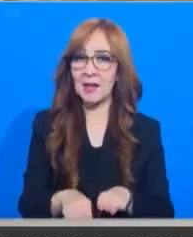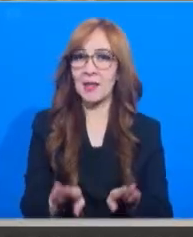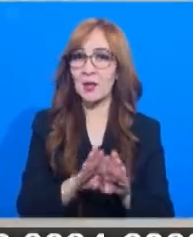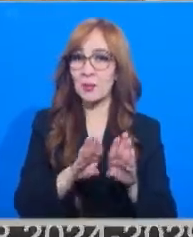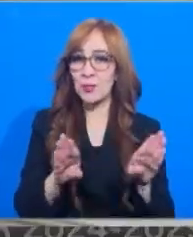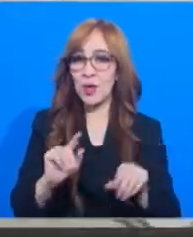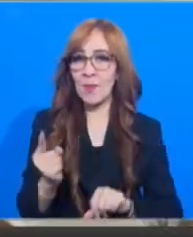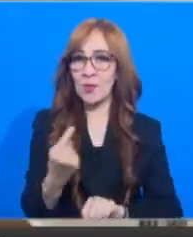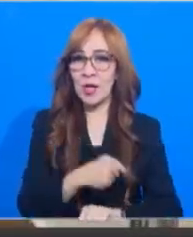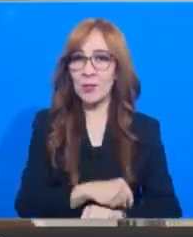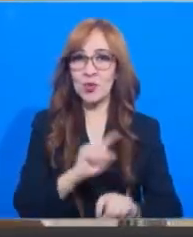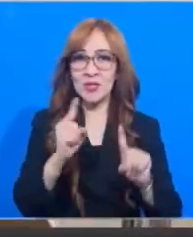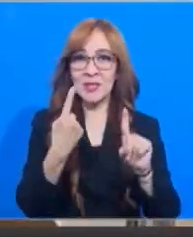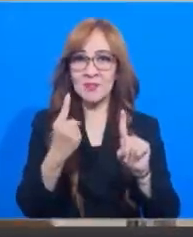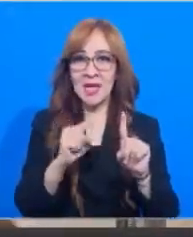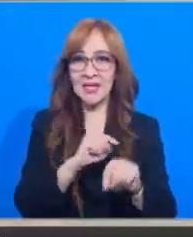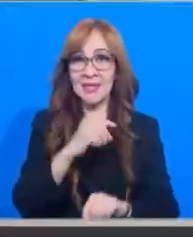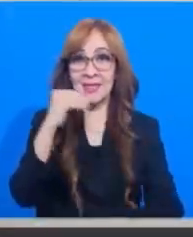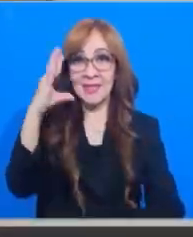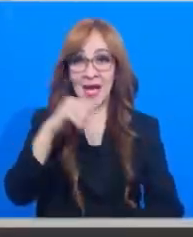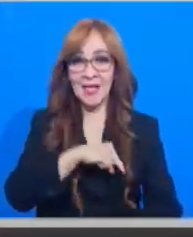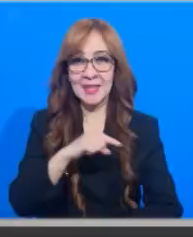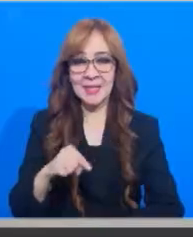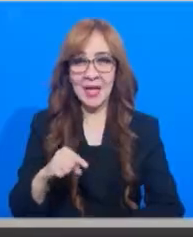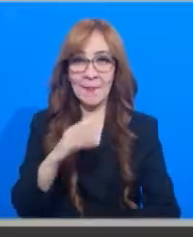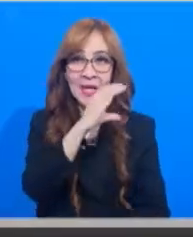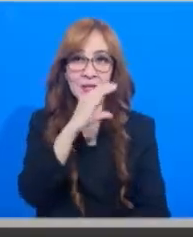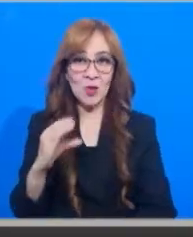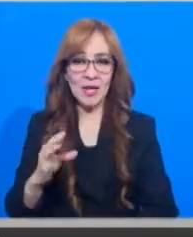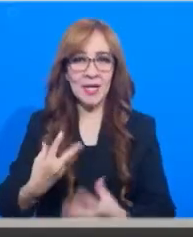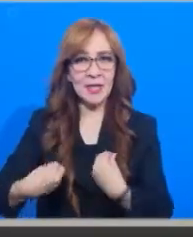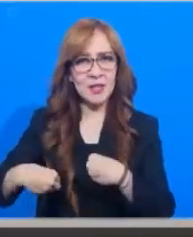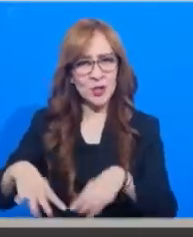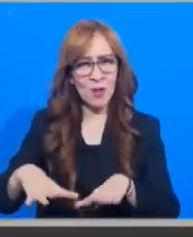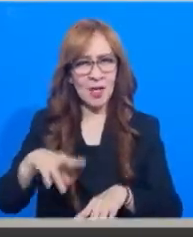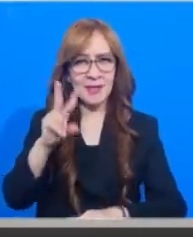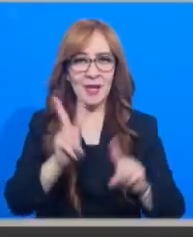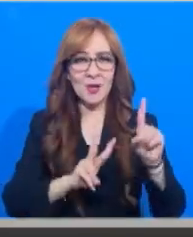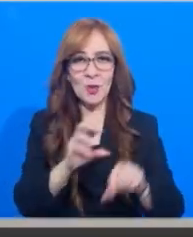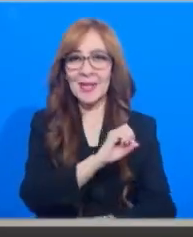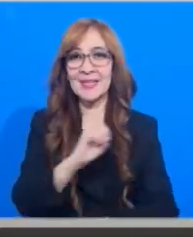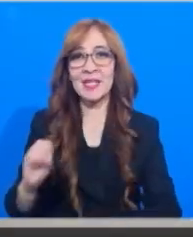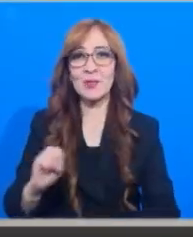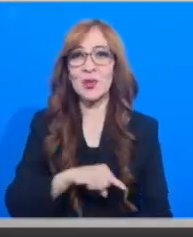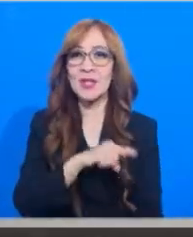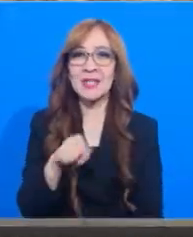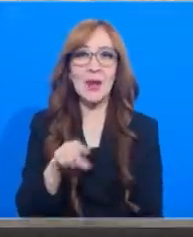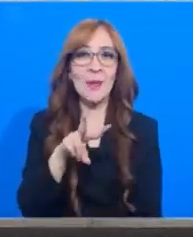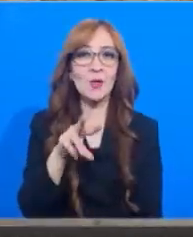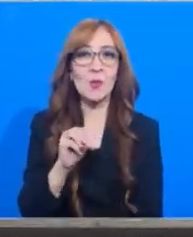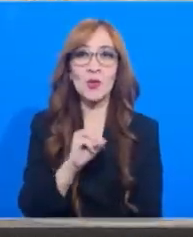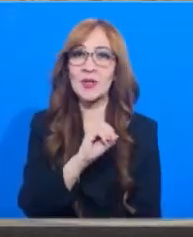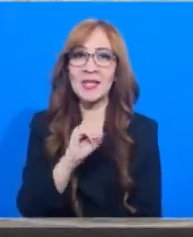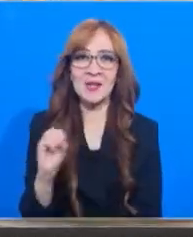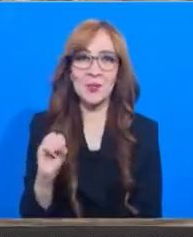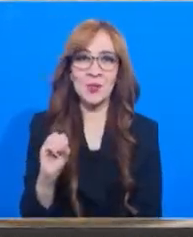siang hingga 6 sore, mie kuah kari dijual dengan harga Rp12.000 hingga Rp20.000 per porsi.